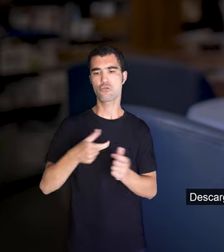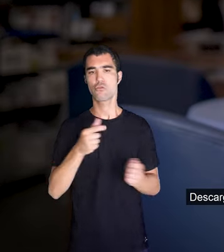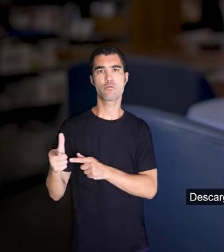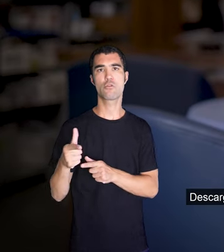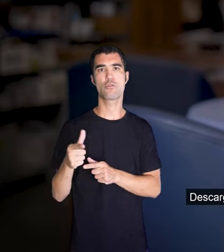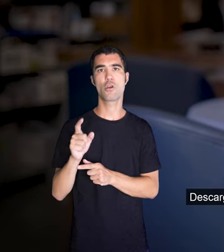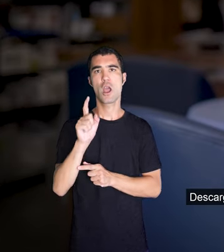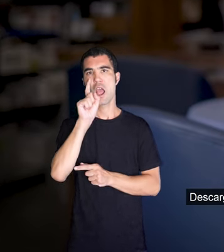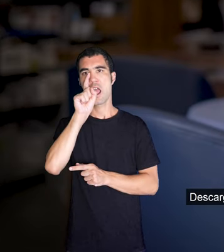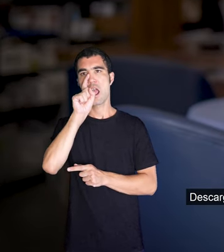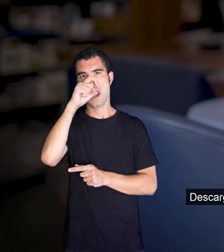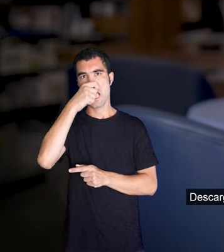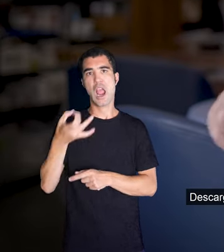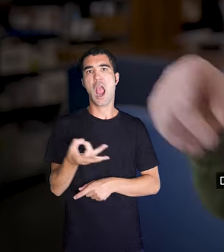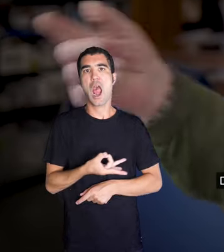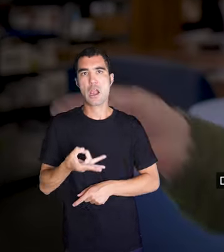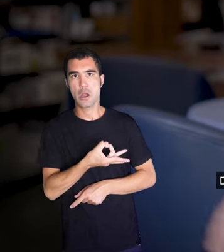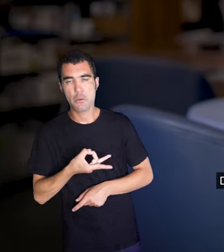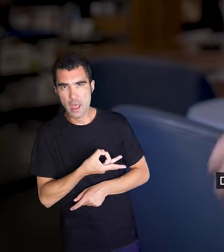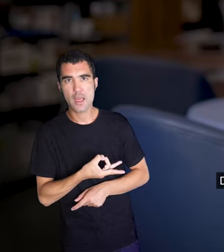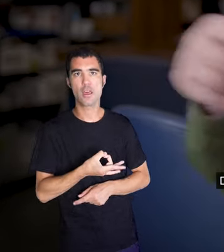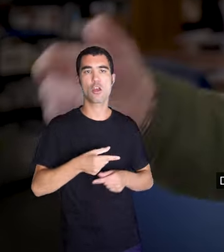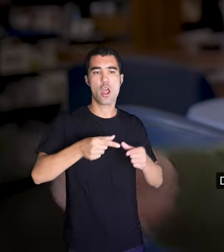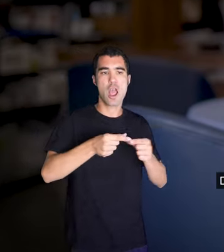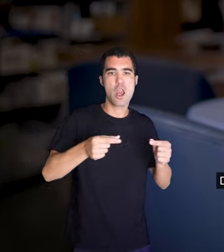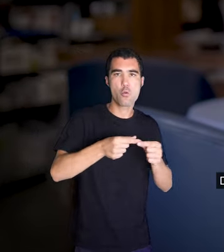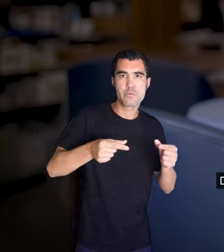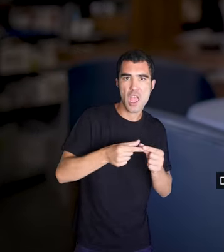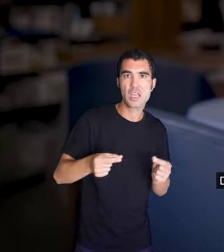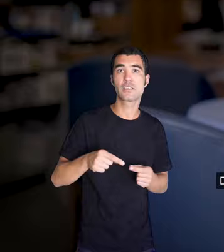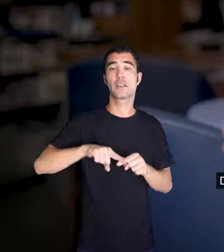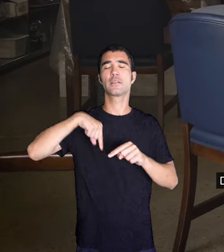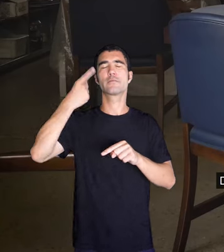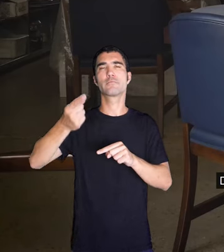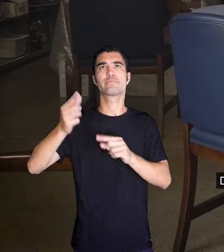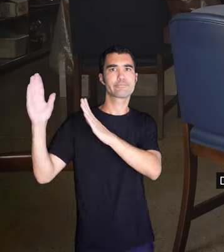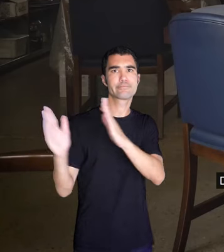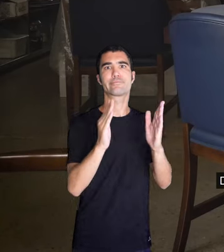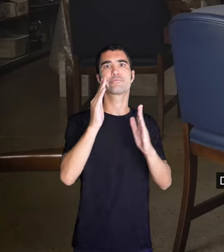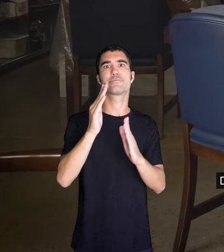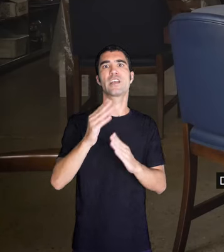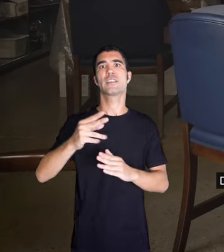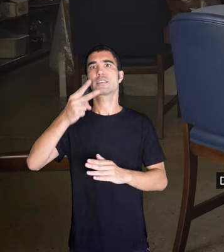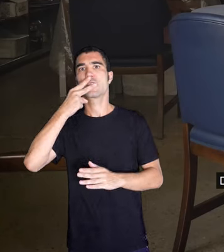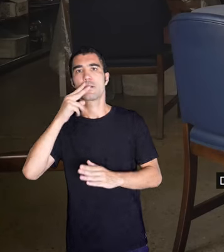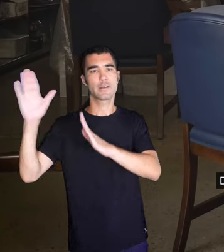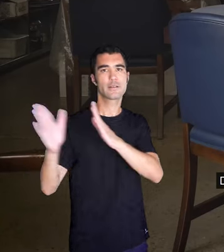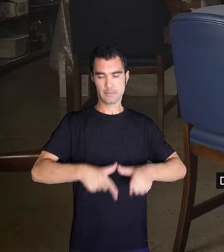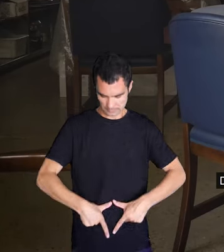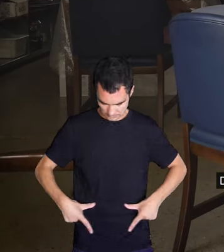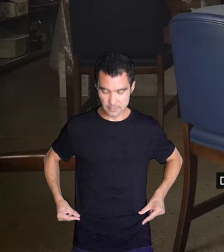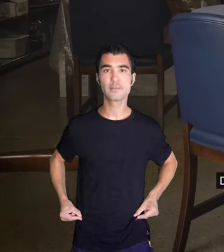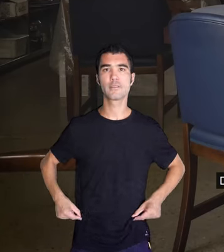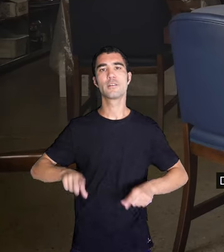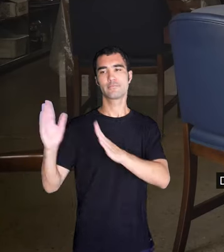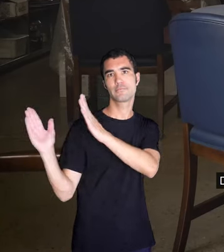mongetes. I llavors ja va venir el tabac i va venir calces de nilon i matxeros